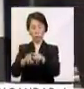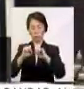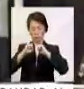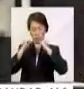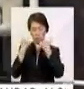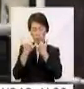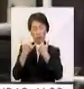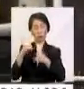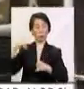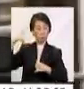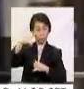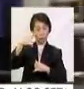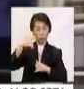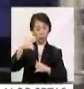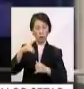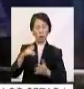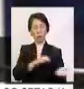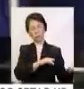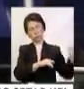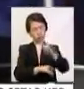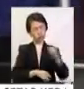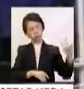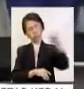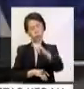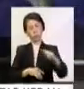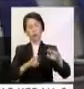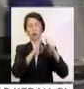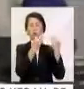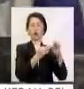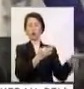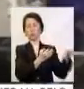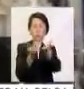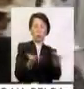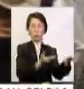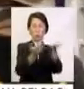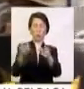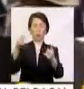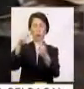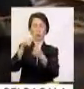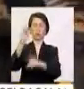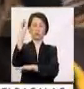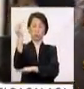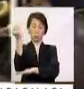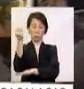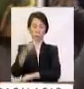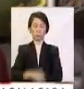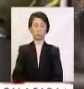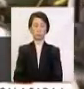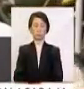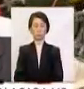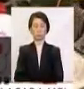syarikat penerbangan itu menerbangkan berpuluh-puluh anggota keluarga mangsa ke ibu negara Jakarta.